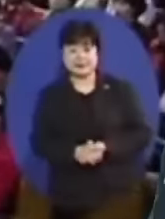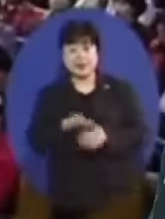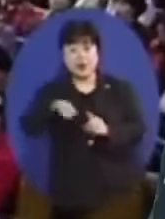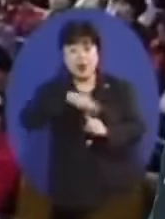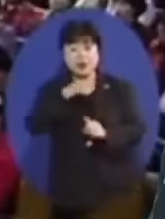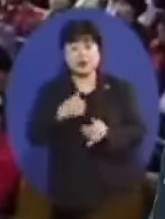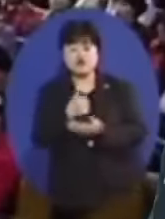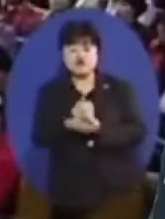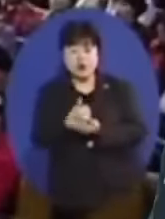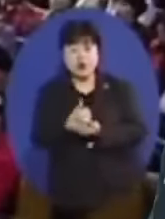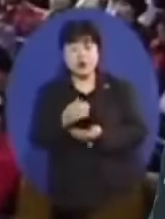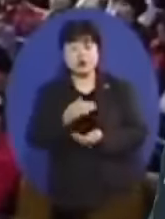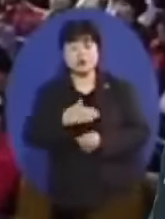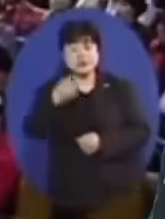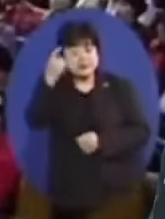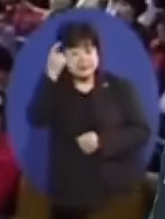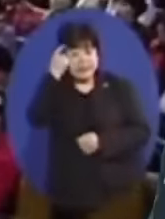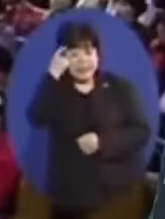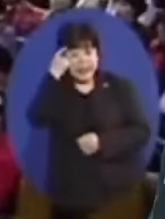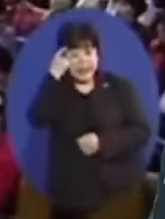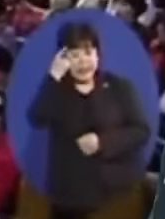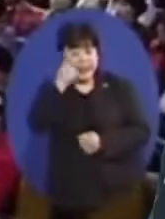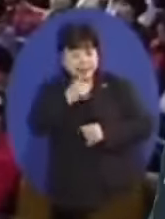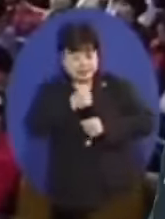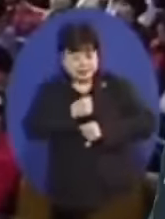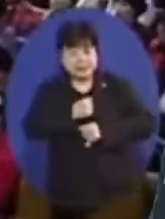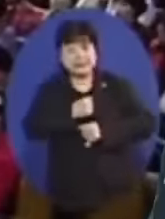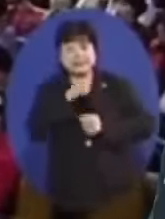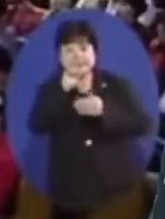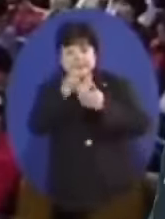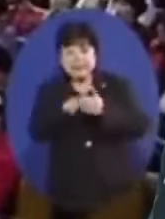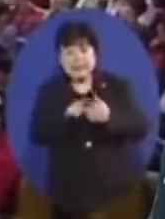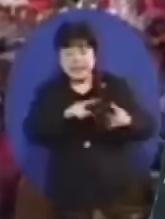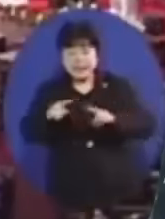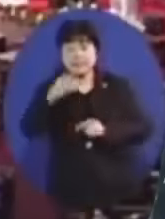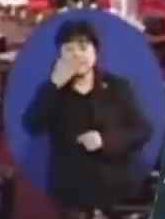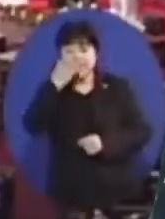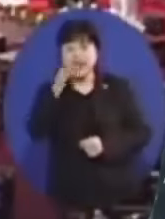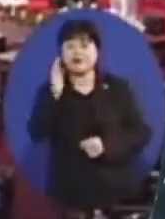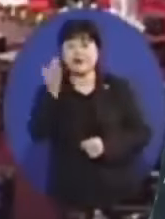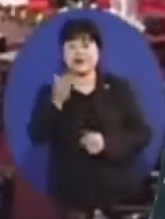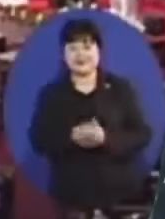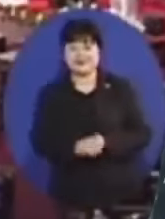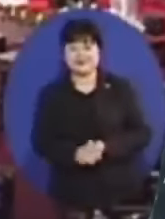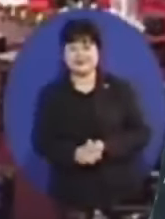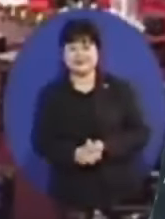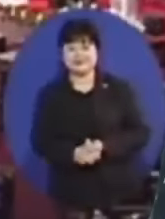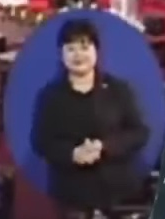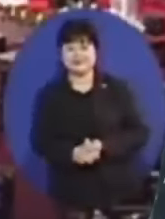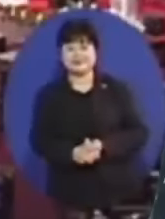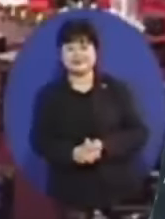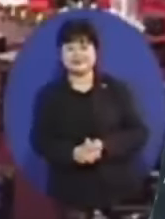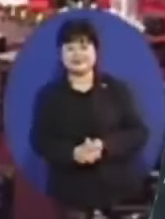환경과 운명은 내 생각을 지키면 우리가 다스릴 수가 있기 때문인 것입니다.